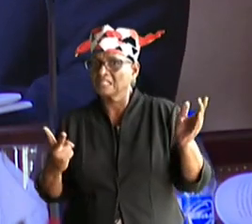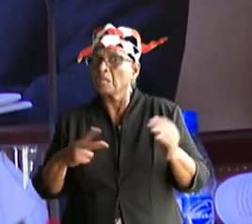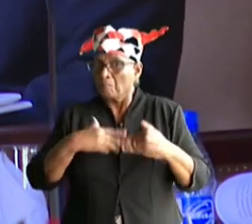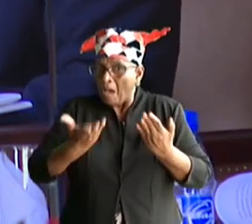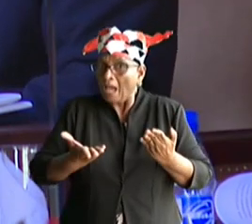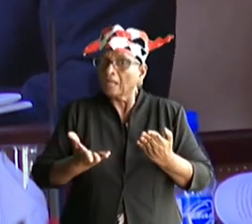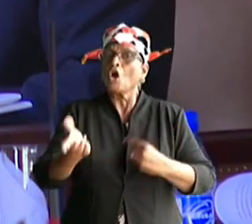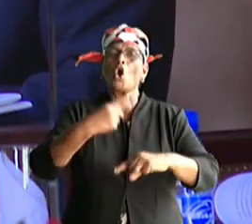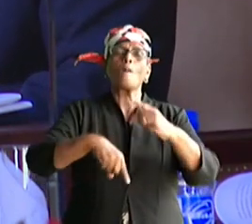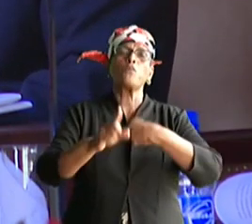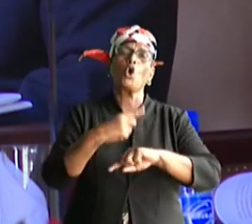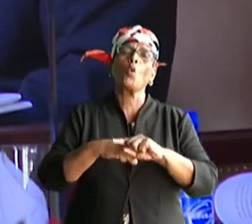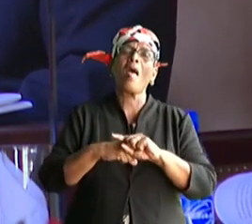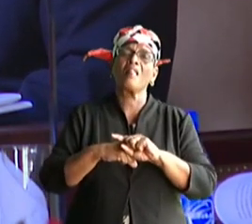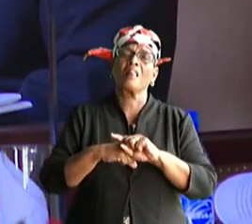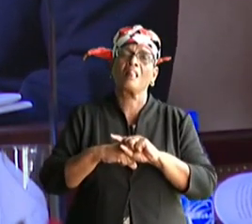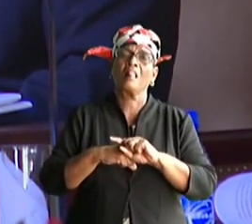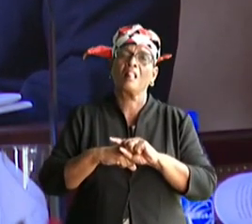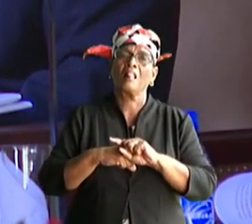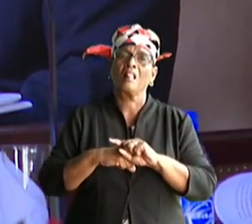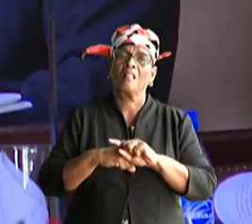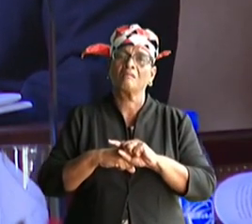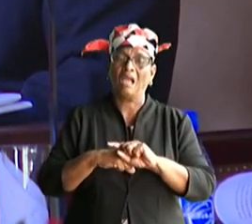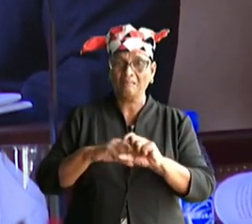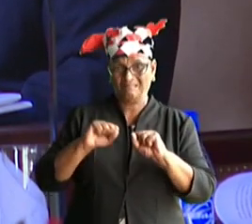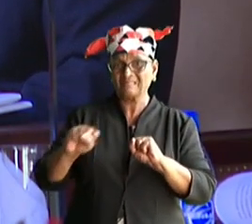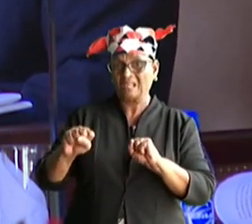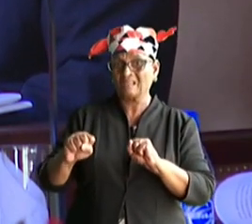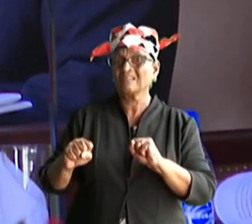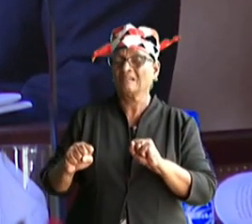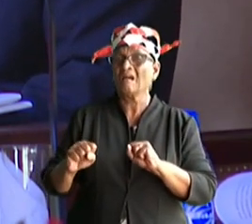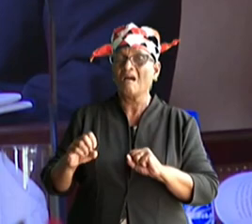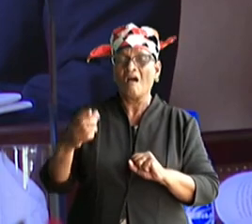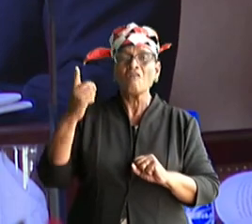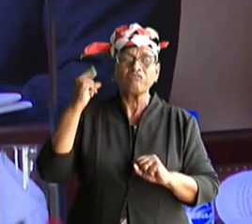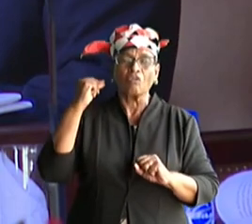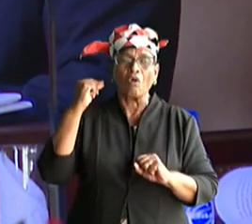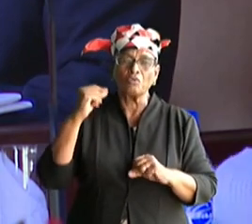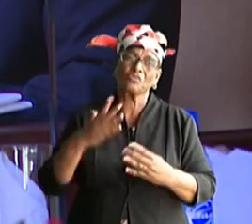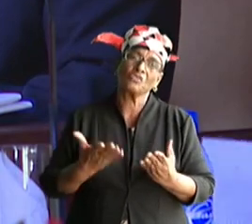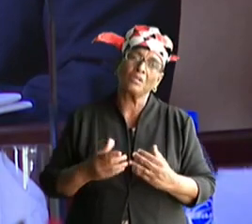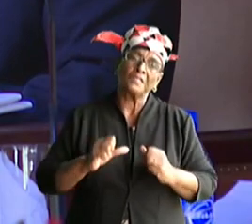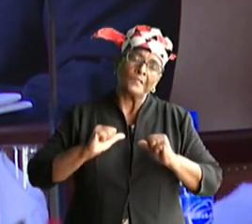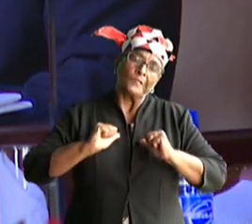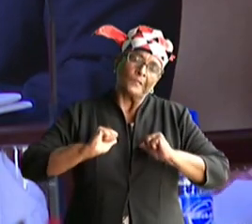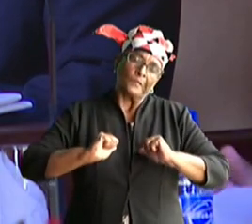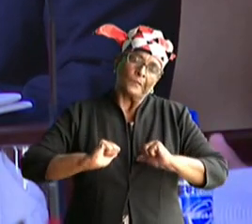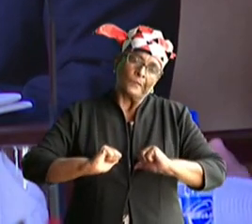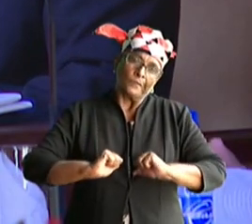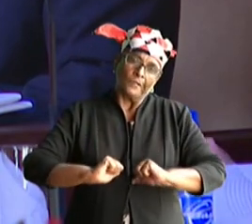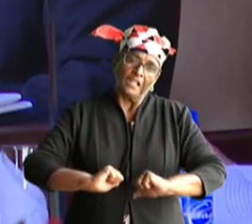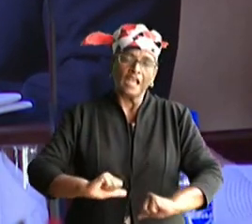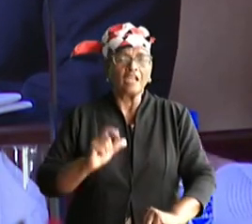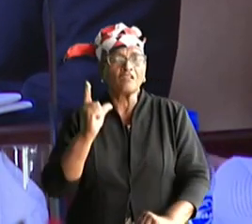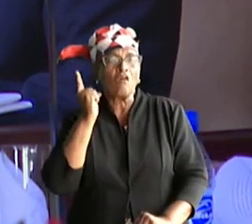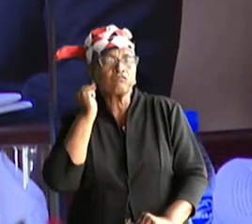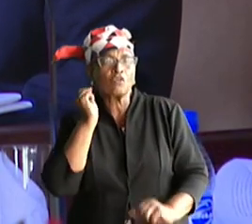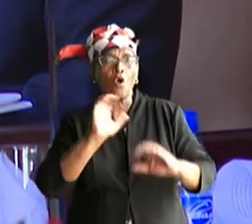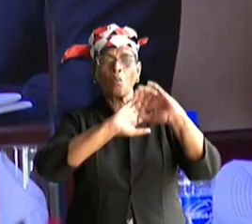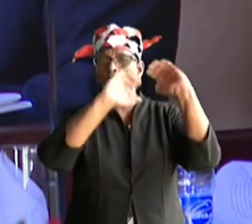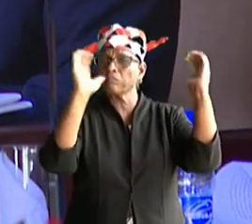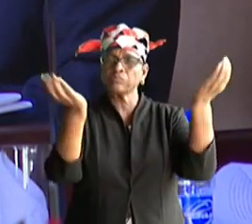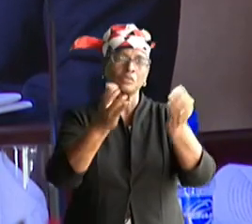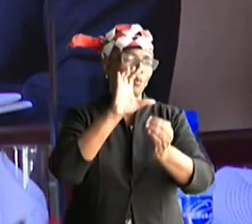voorbij gaat. We staan daarom stil bij het leed dat vrouwen wereldwijd wordt aangedaan. De